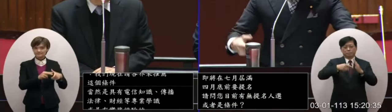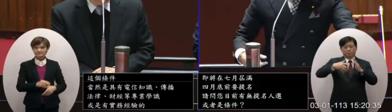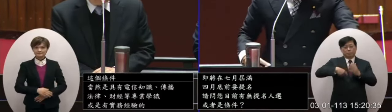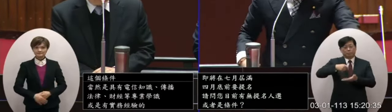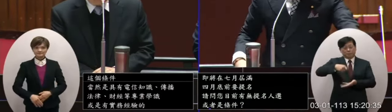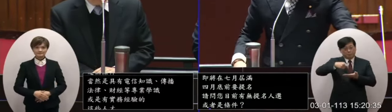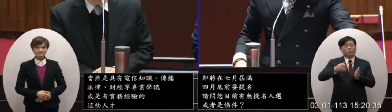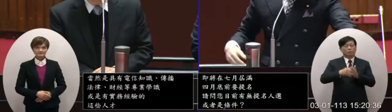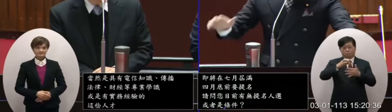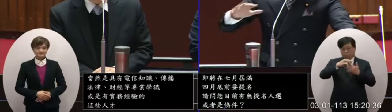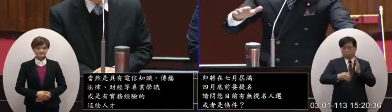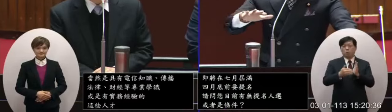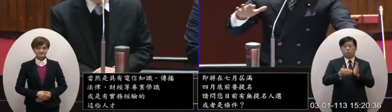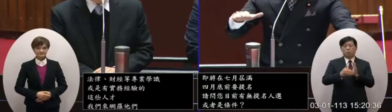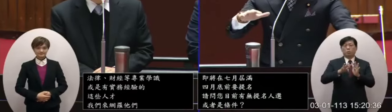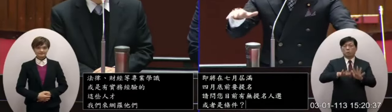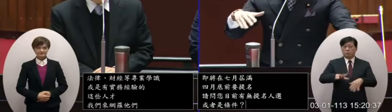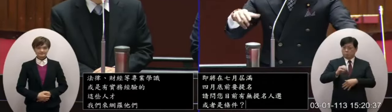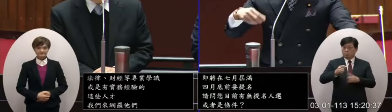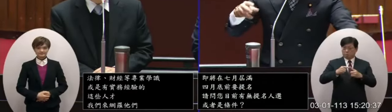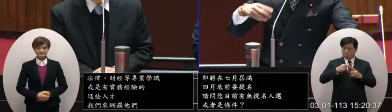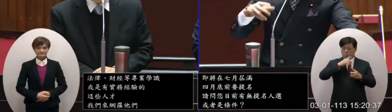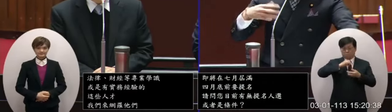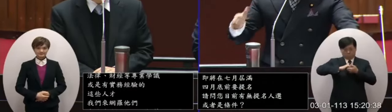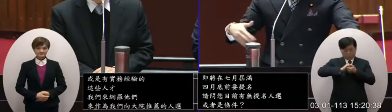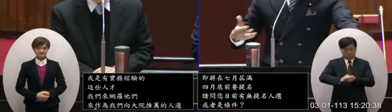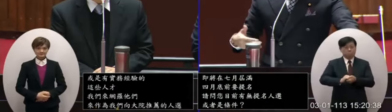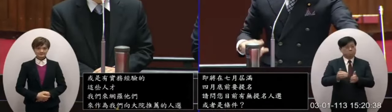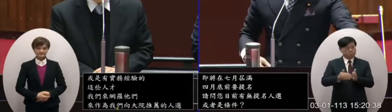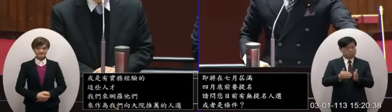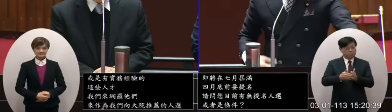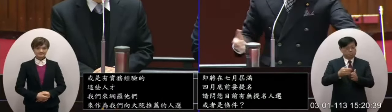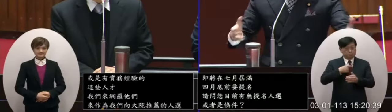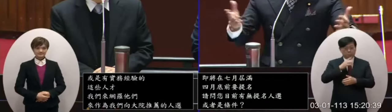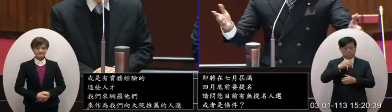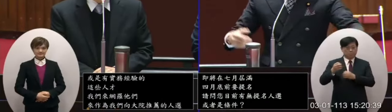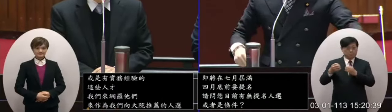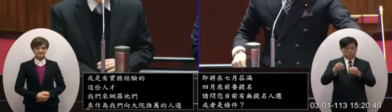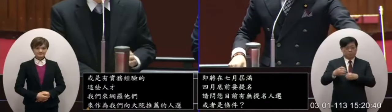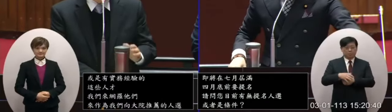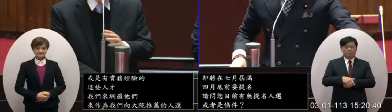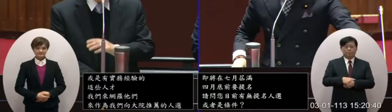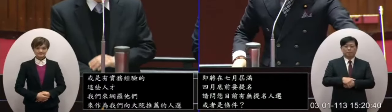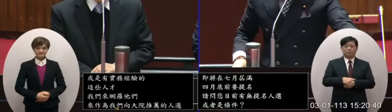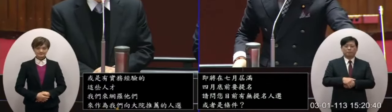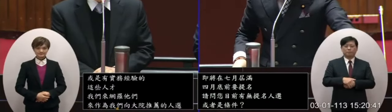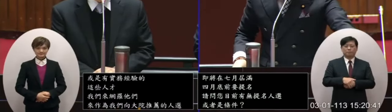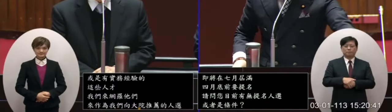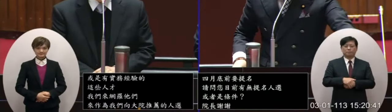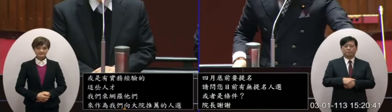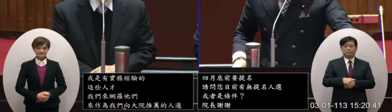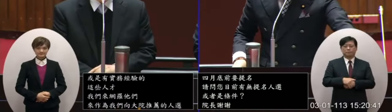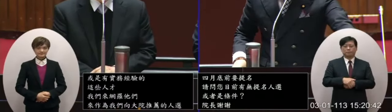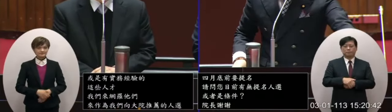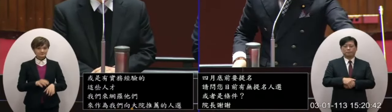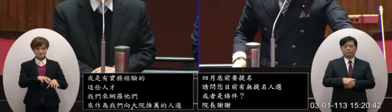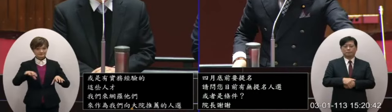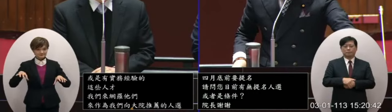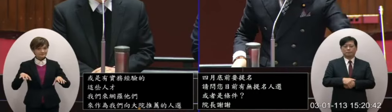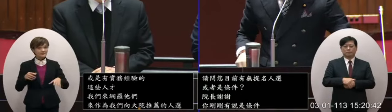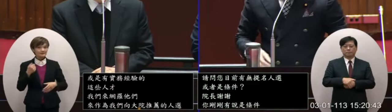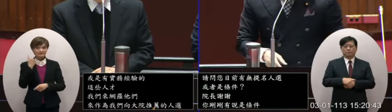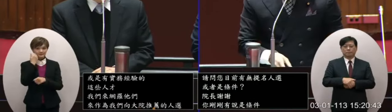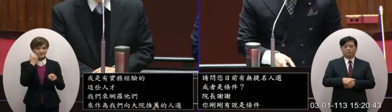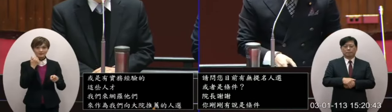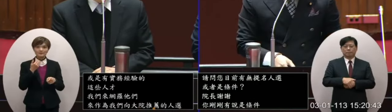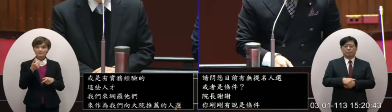刚刚有说出的是条件哦。那目前有没有人选已经开始在稍微面试？ 当然，我们陆陆续续有请各界来推荐。 哦，